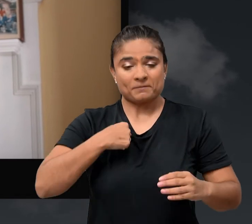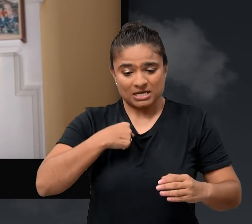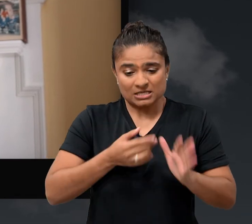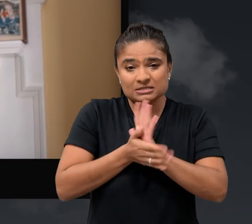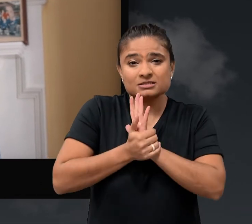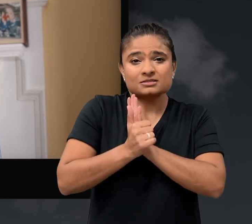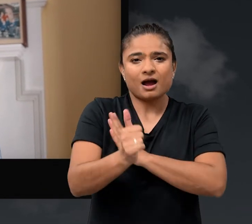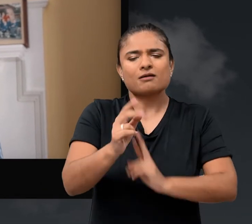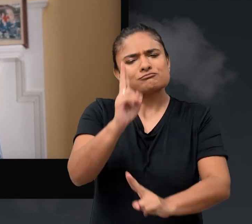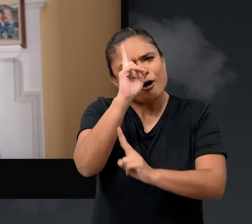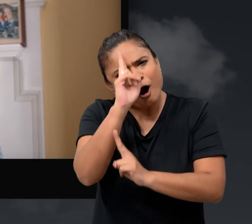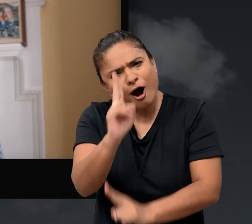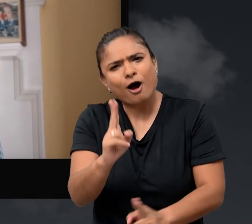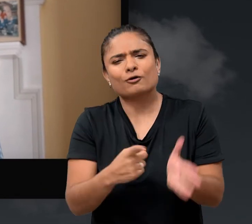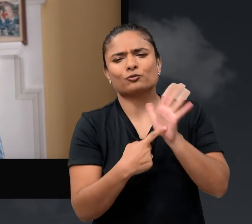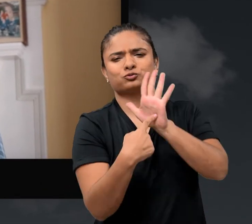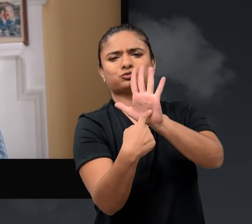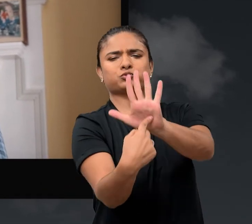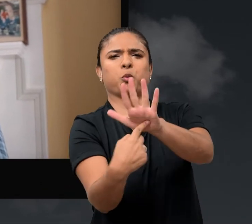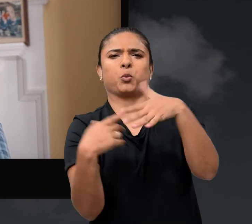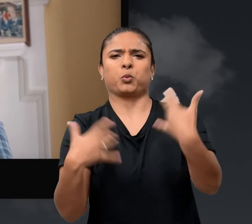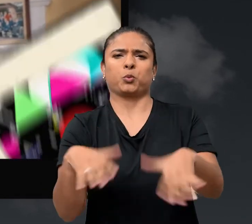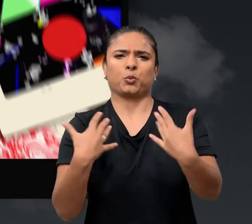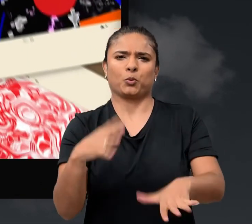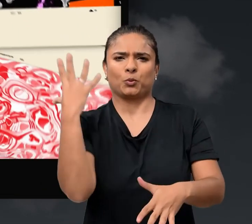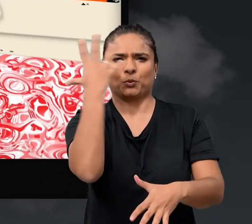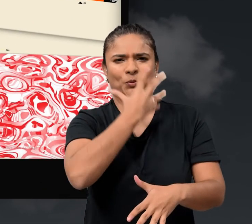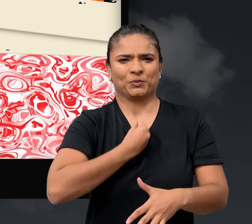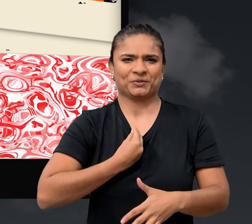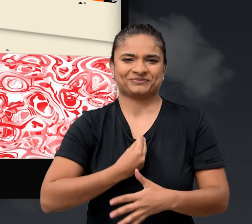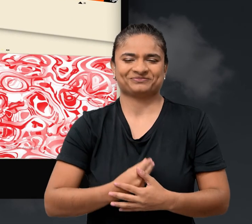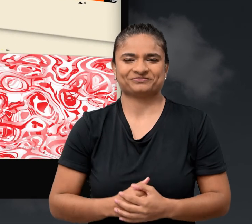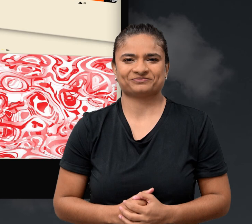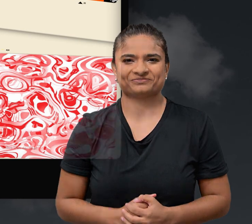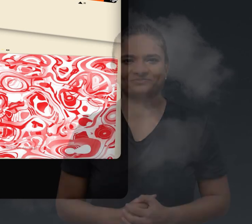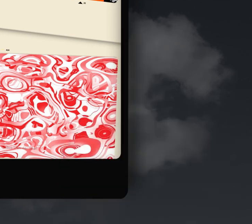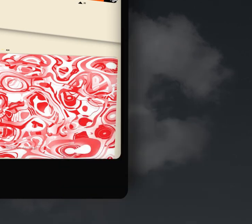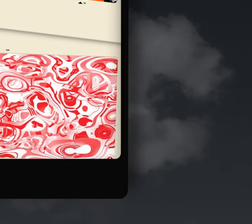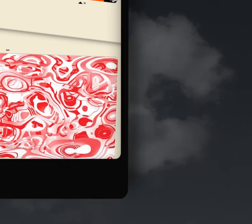voorrecht voor mij om bij jullie te weten wat ik kan doen.